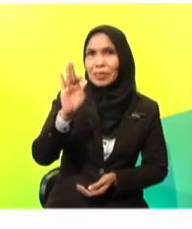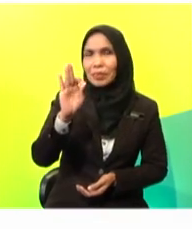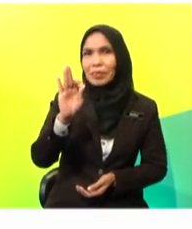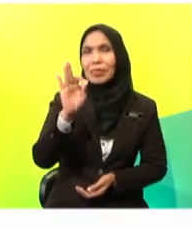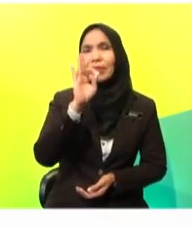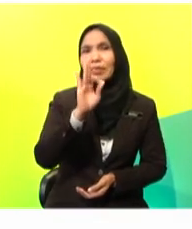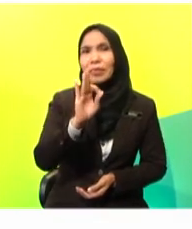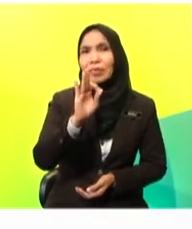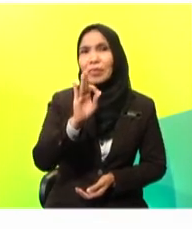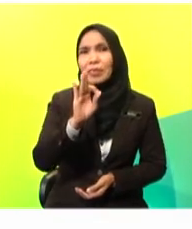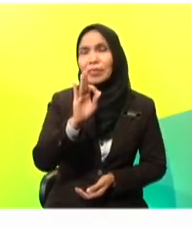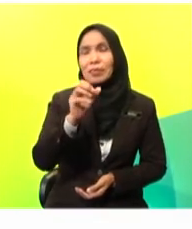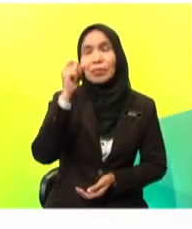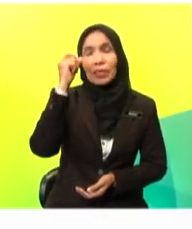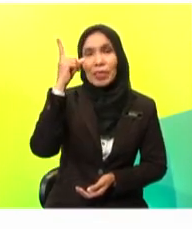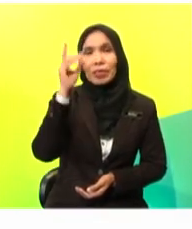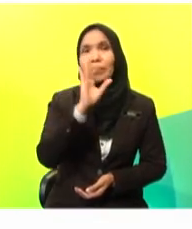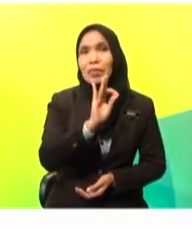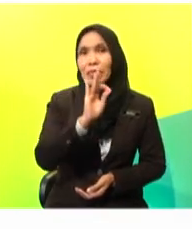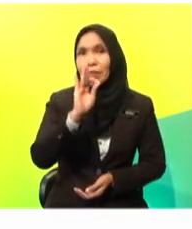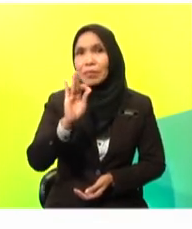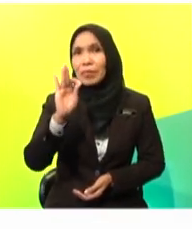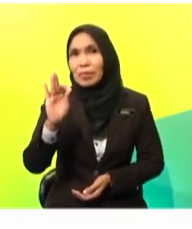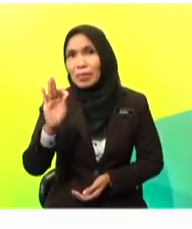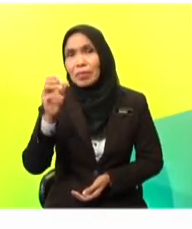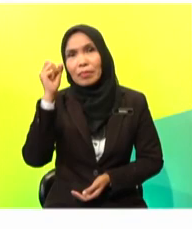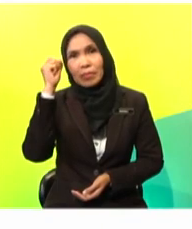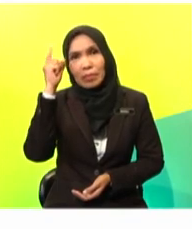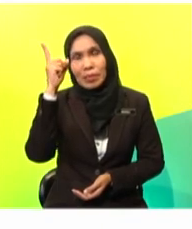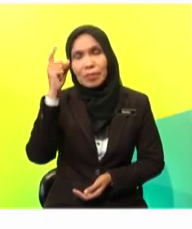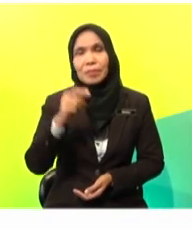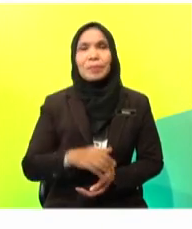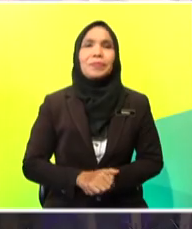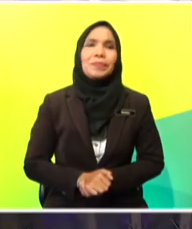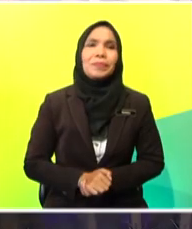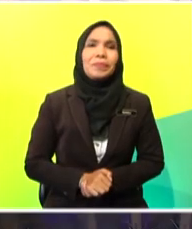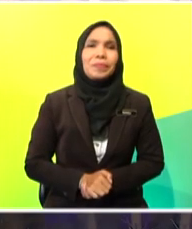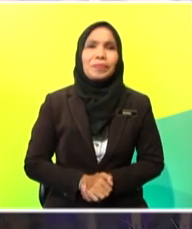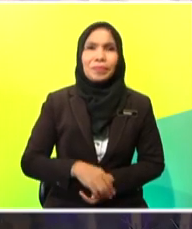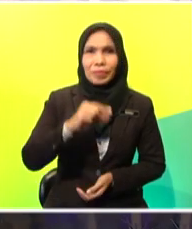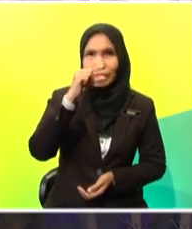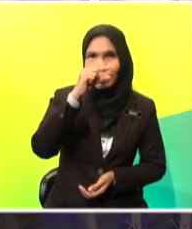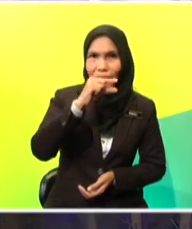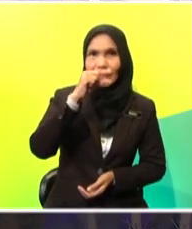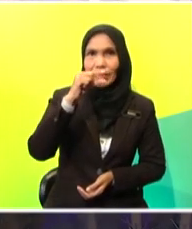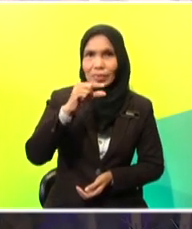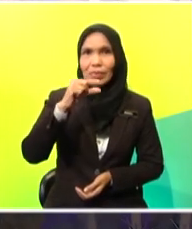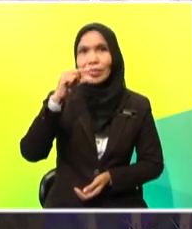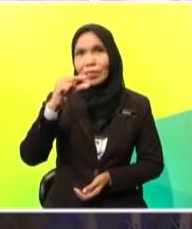FH FF FH Yes jejek